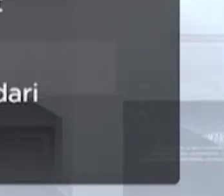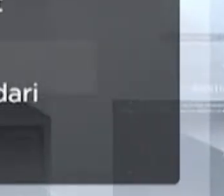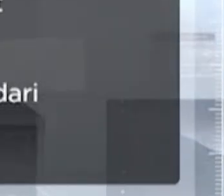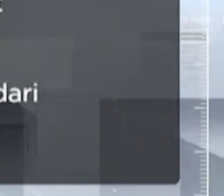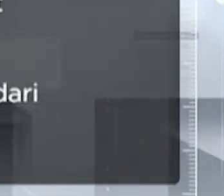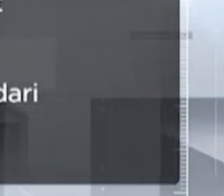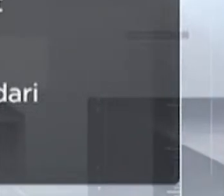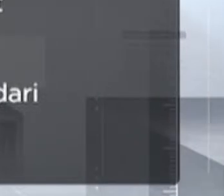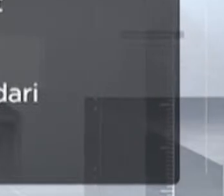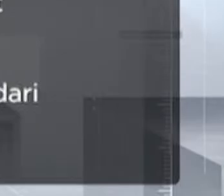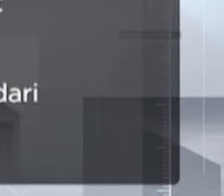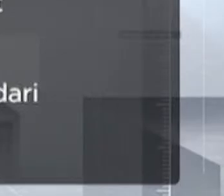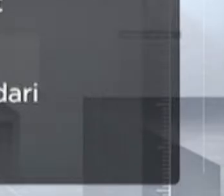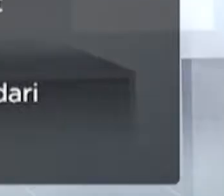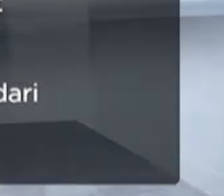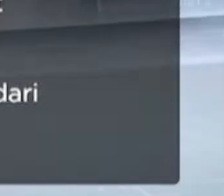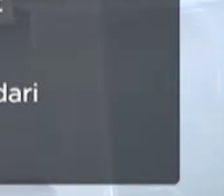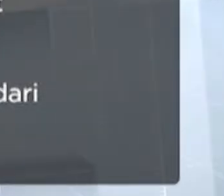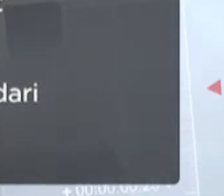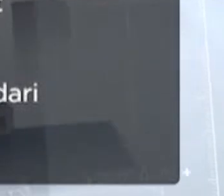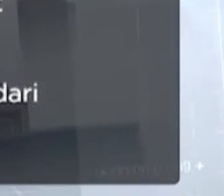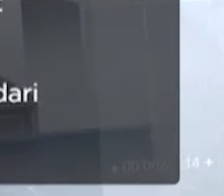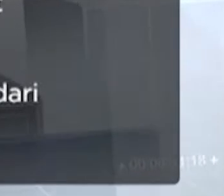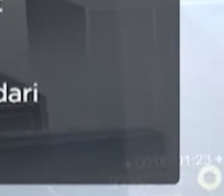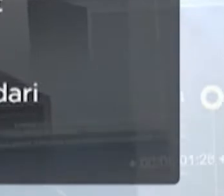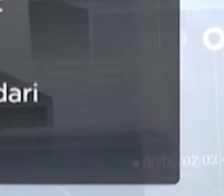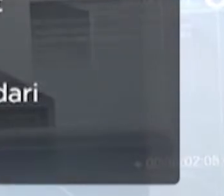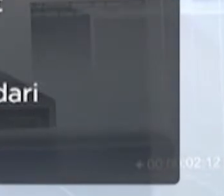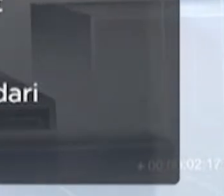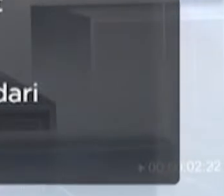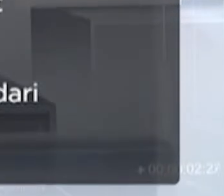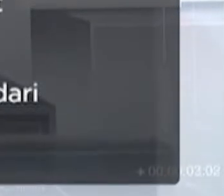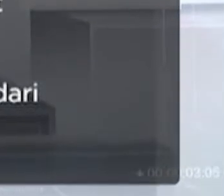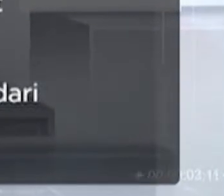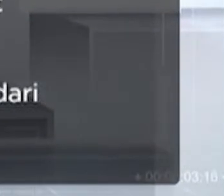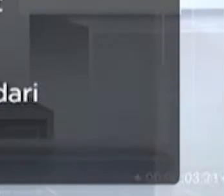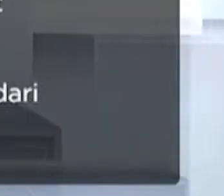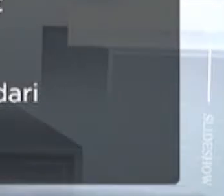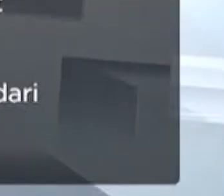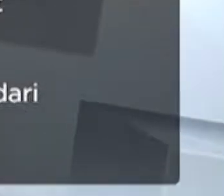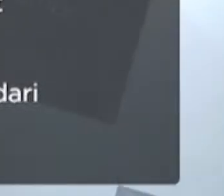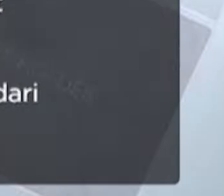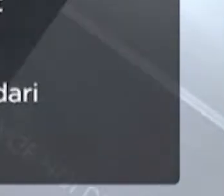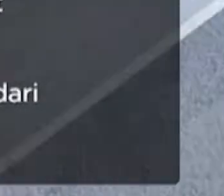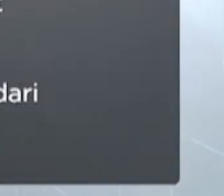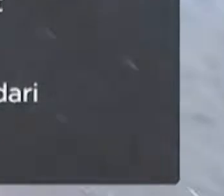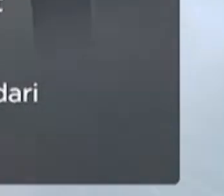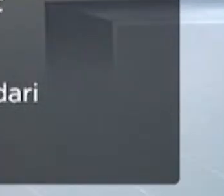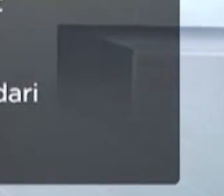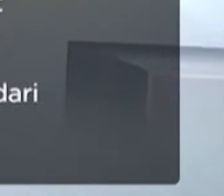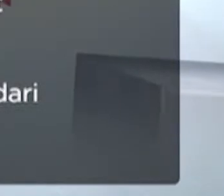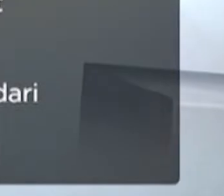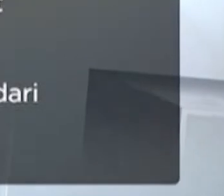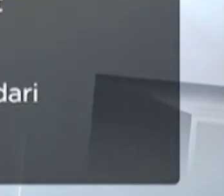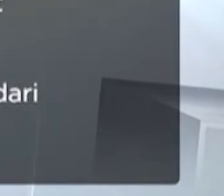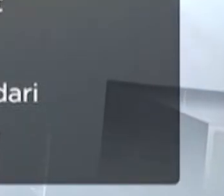integritas tinggi, jujur, simpatik, dan tidak memihak kepada salah satu pasangan calon. Moderator memiliki hak mengontrol